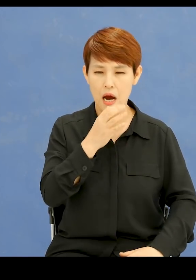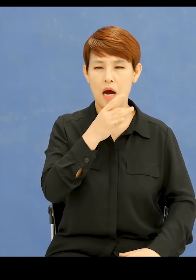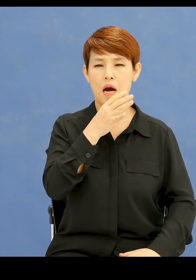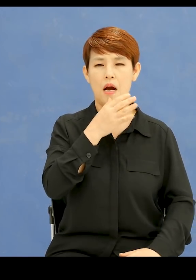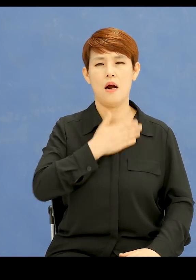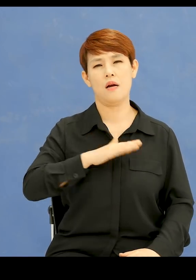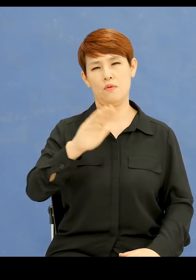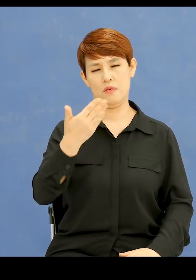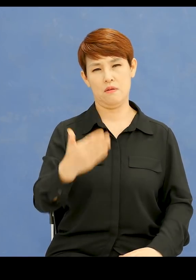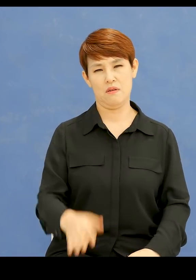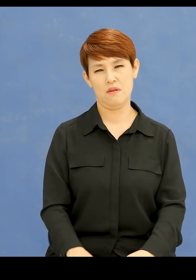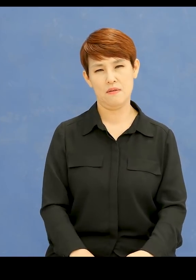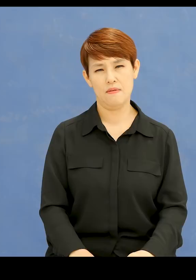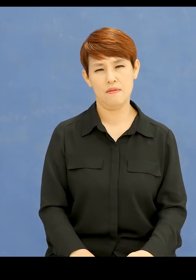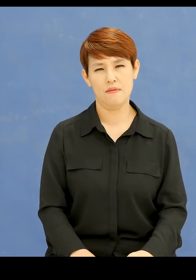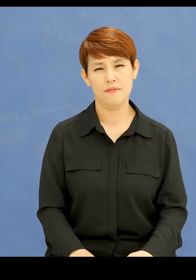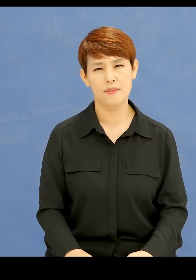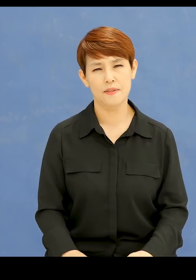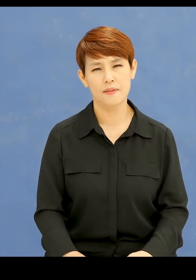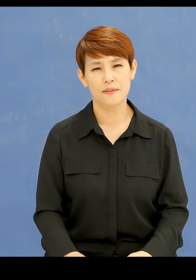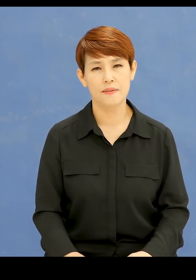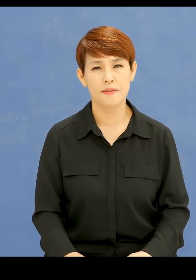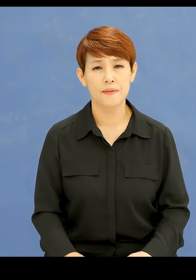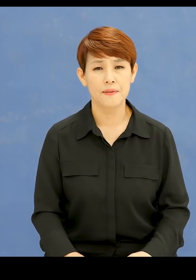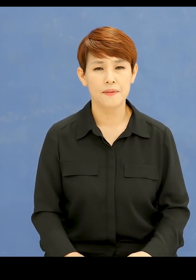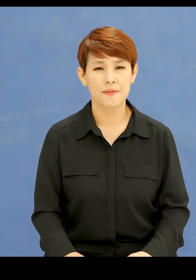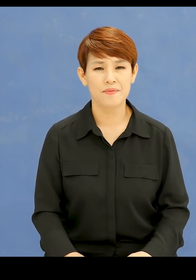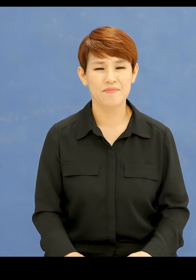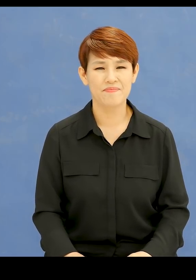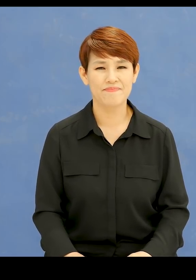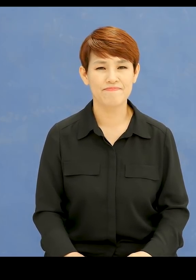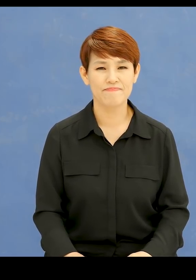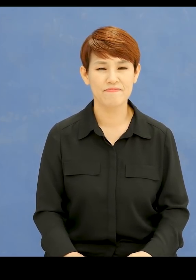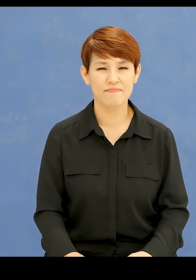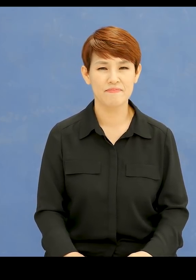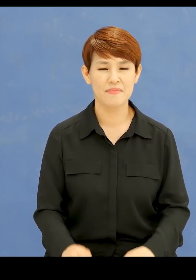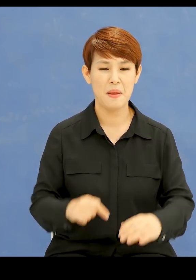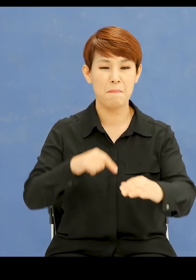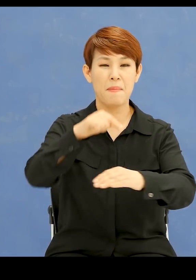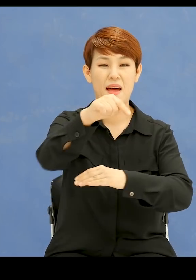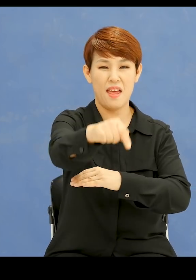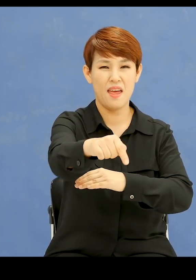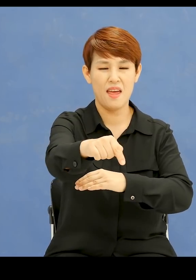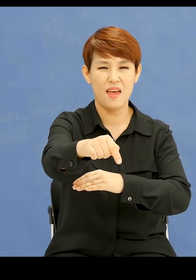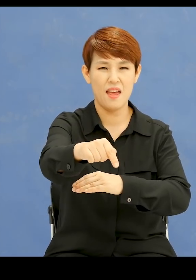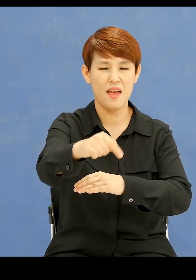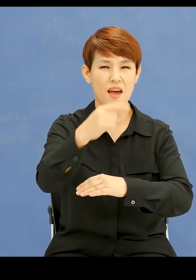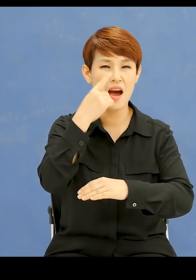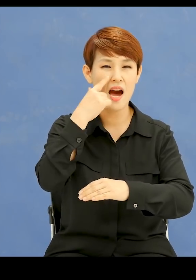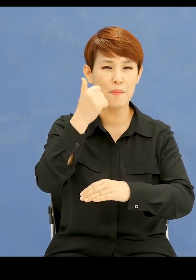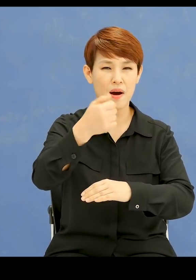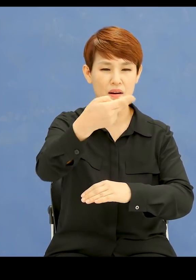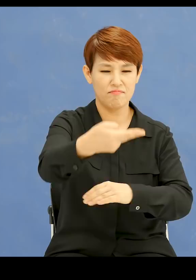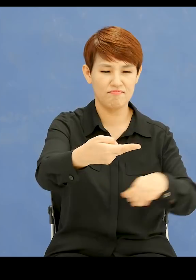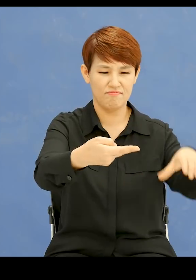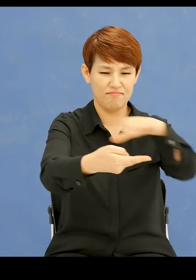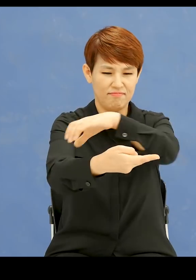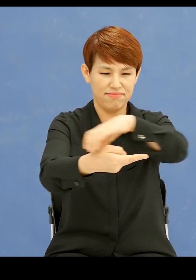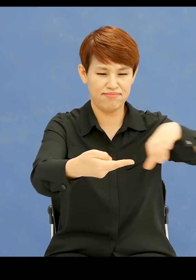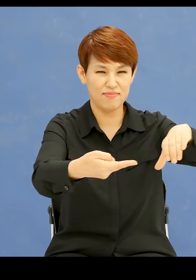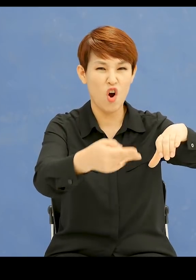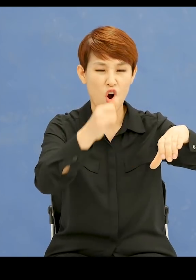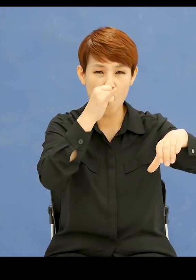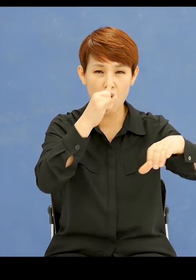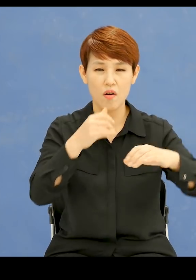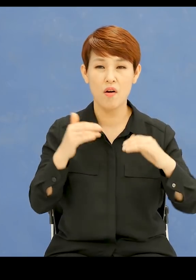거구나. 그래 맞상주니까 아버지 이제 모시잖아요. 밖에다가 이제 모신다 하잖아요. 그때 당시. 그럼 이제 어른들은